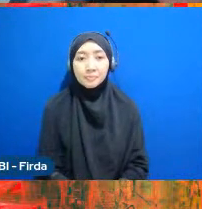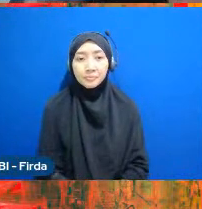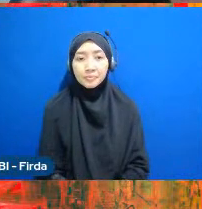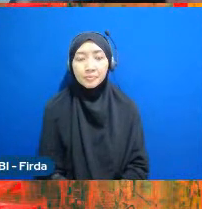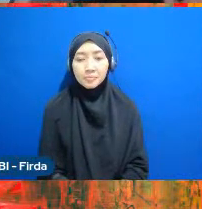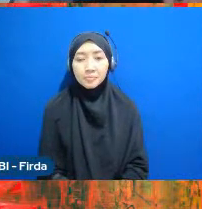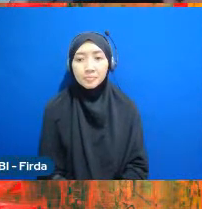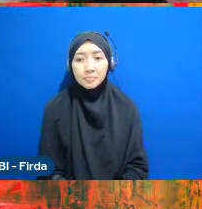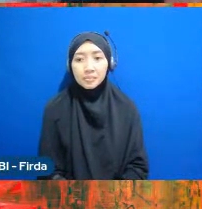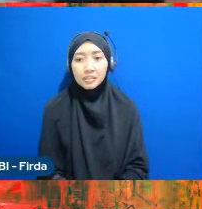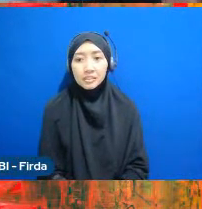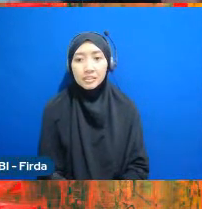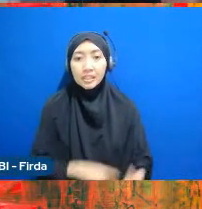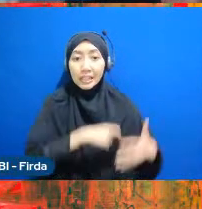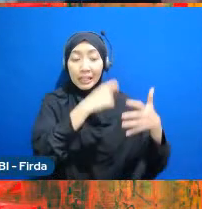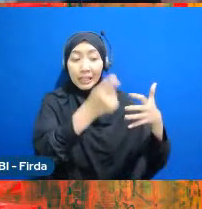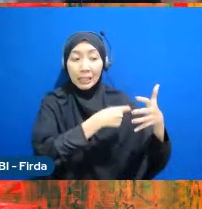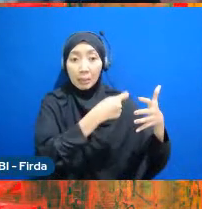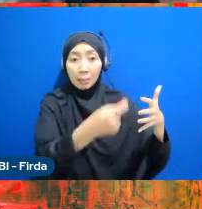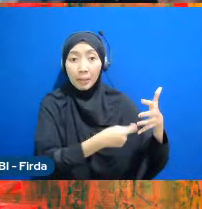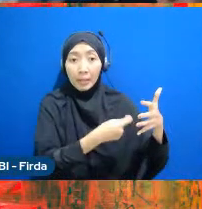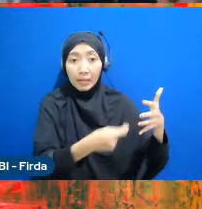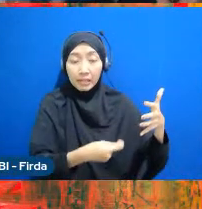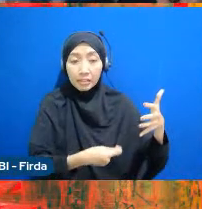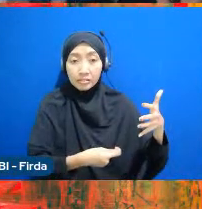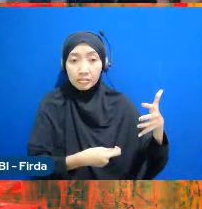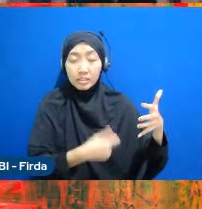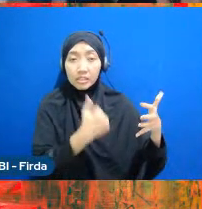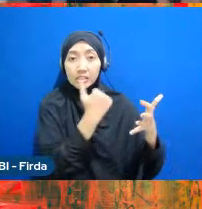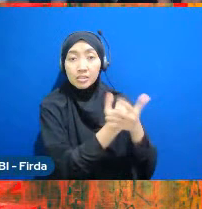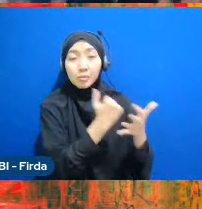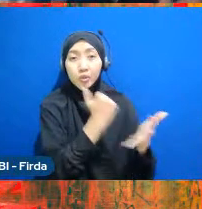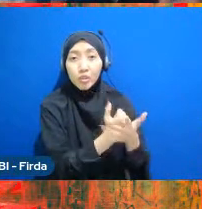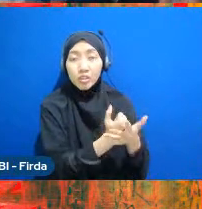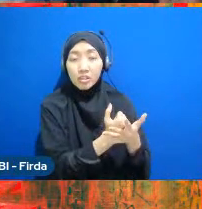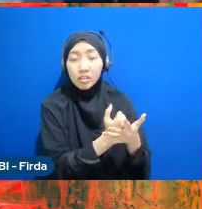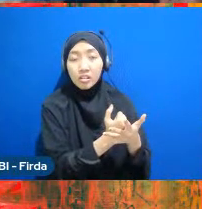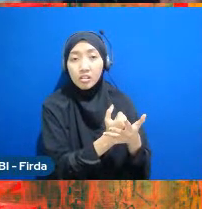dalam gambaran. Jadi gambar itu sebenarnya